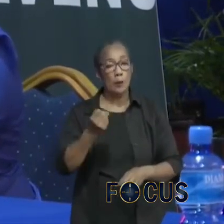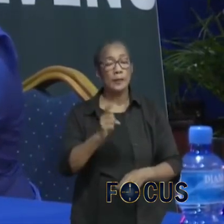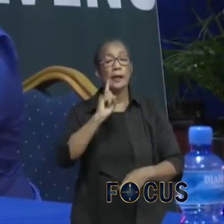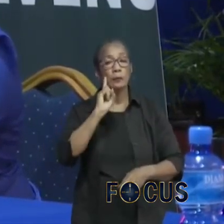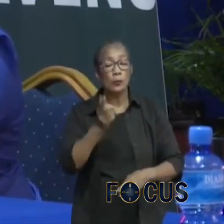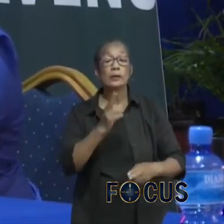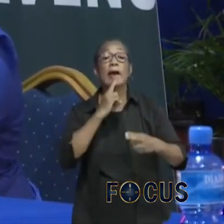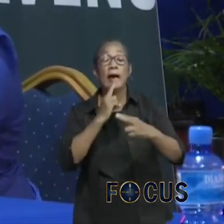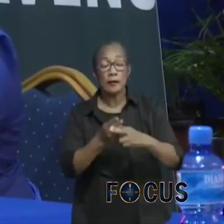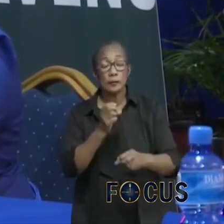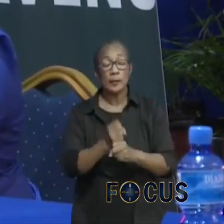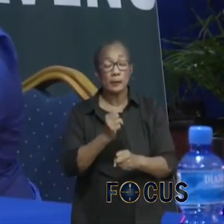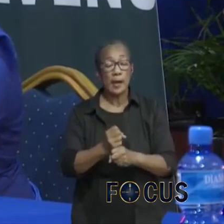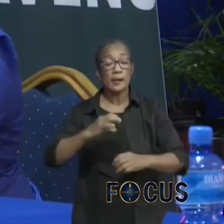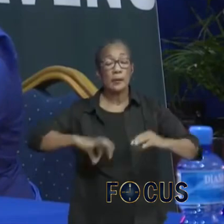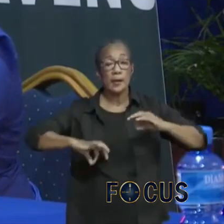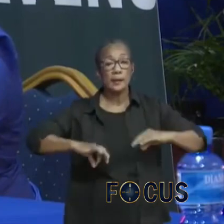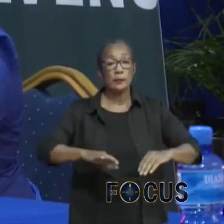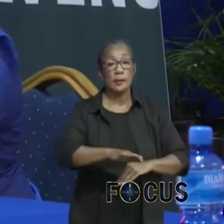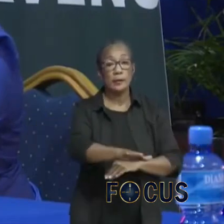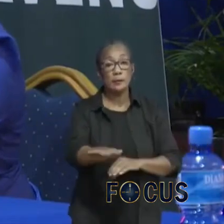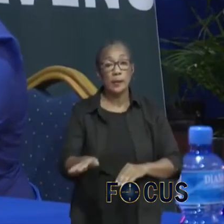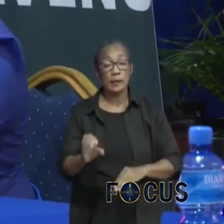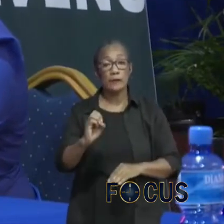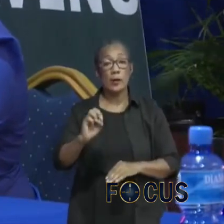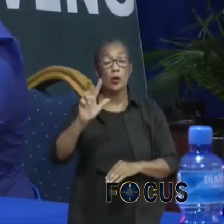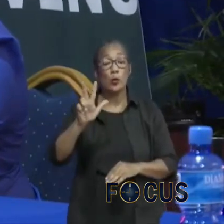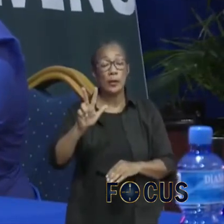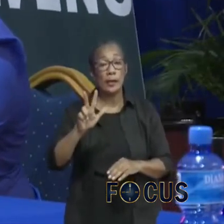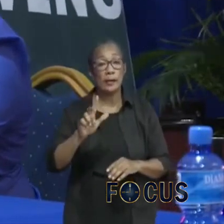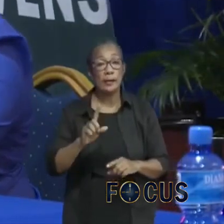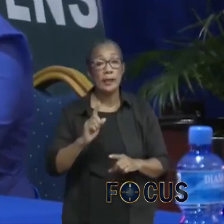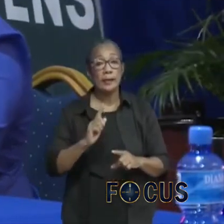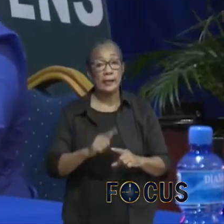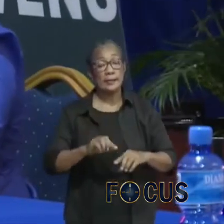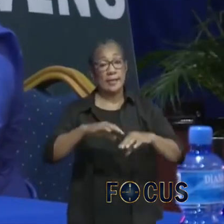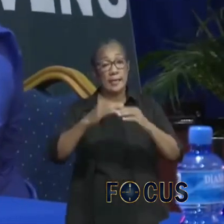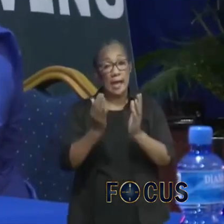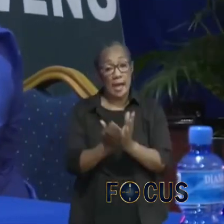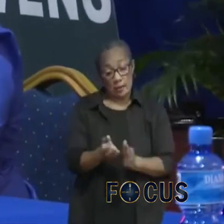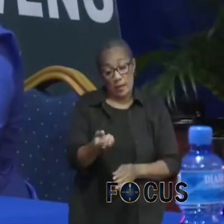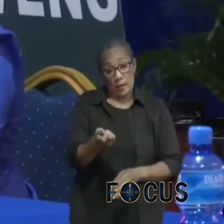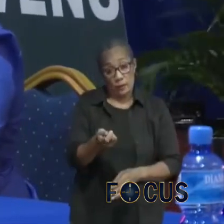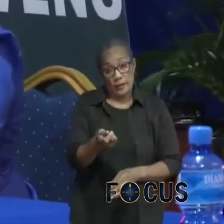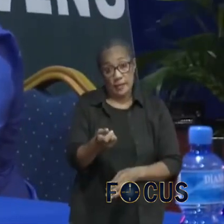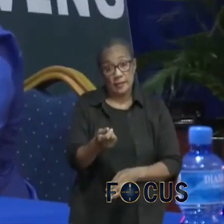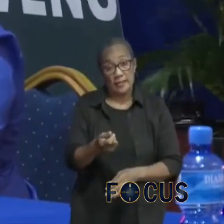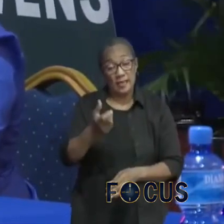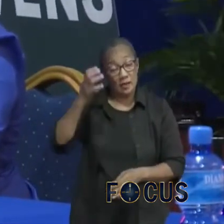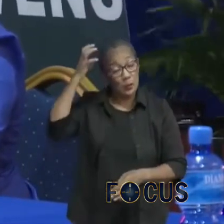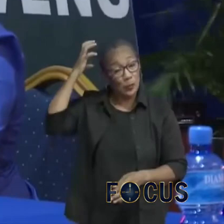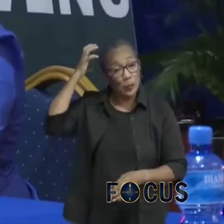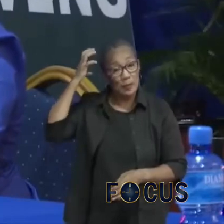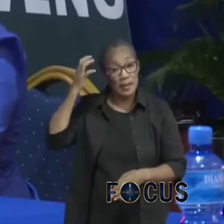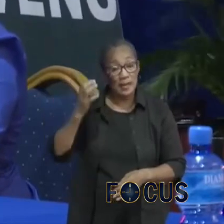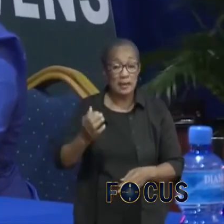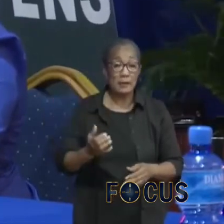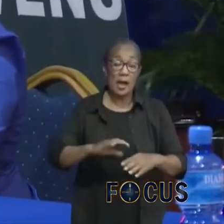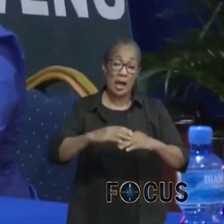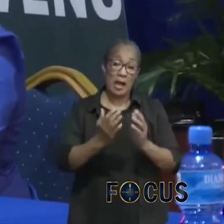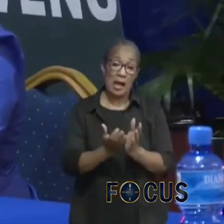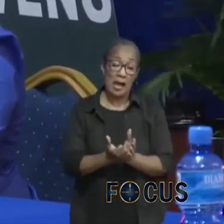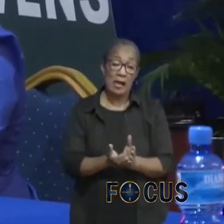moeten worden met het ministerie van OV. Dat zijn allemaal financiële aangelegenheden, bestuurlijke